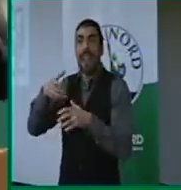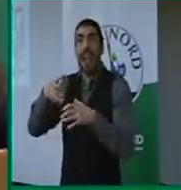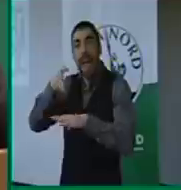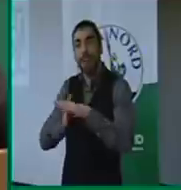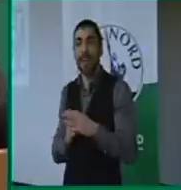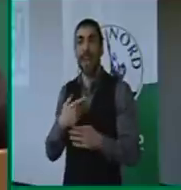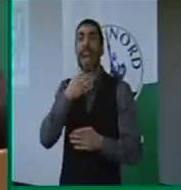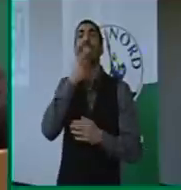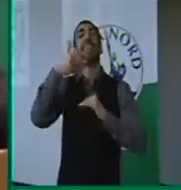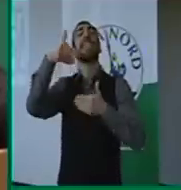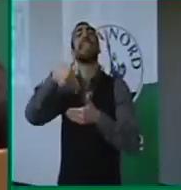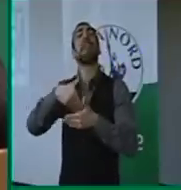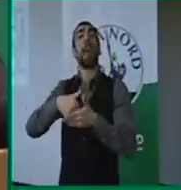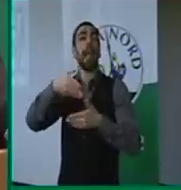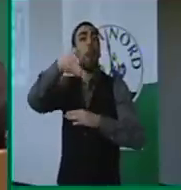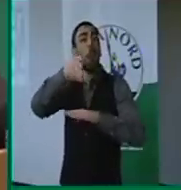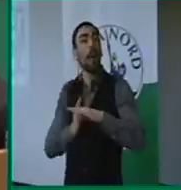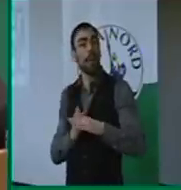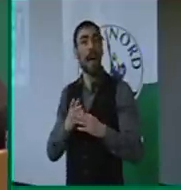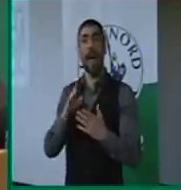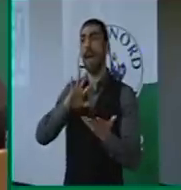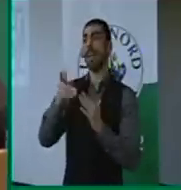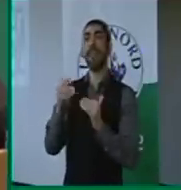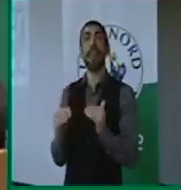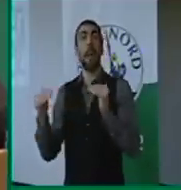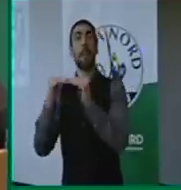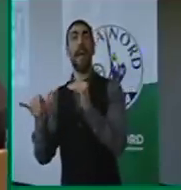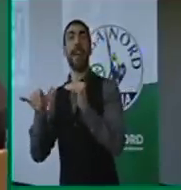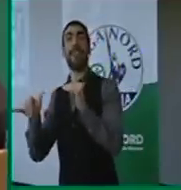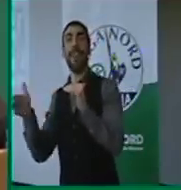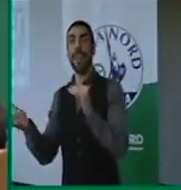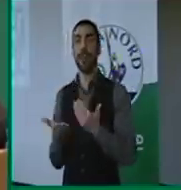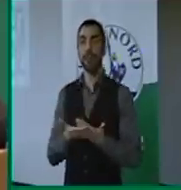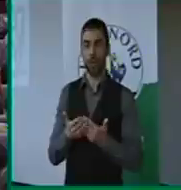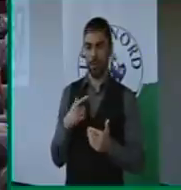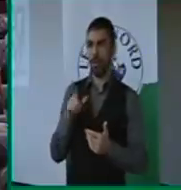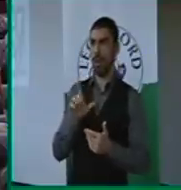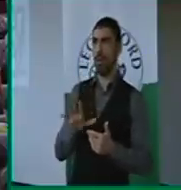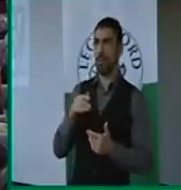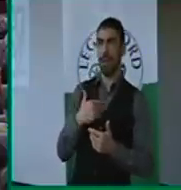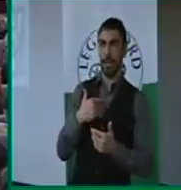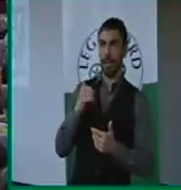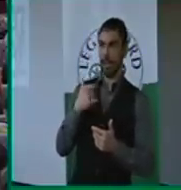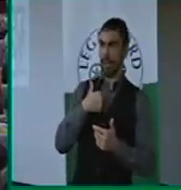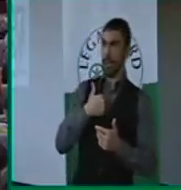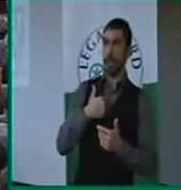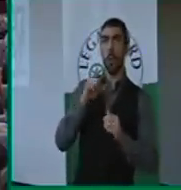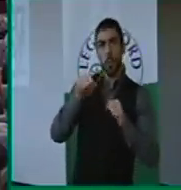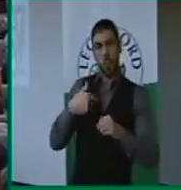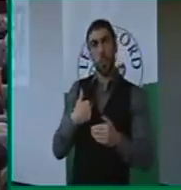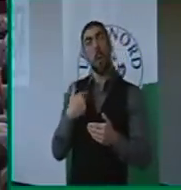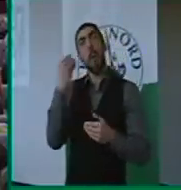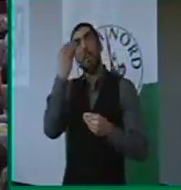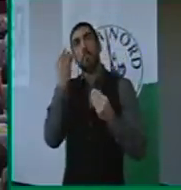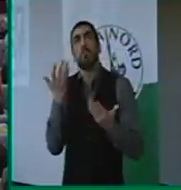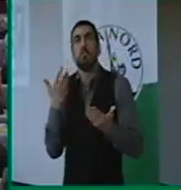dimezza lo stipendio vedrai che sarai competitivo col Veneto e il Lombardo dice Sì ma io per carità posso anche